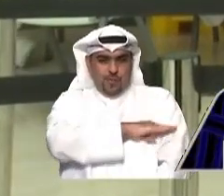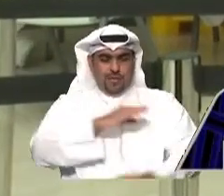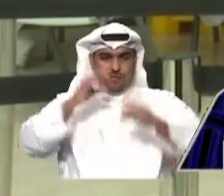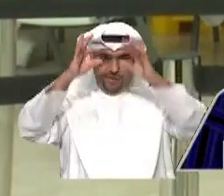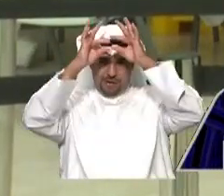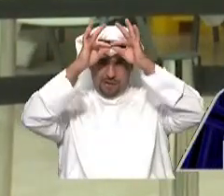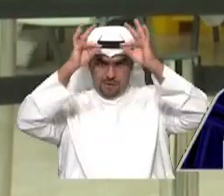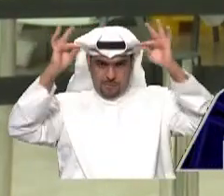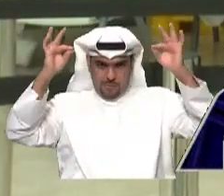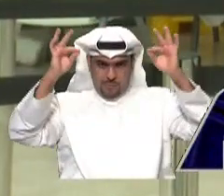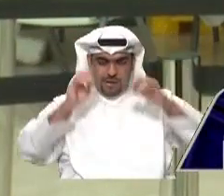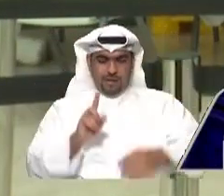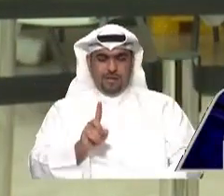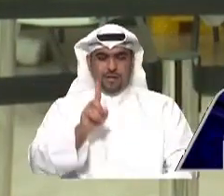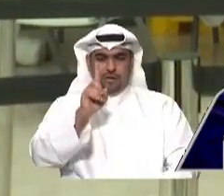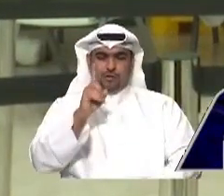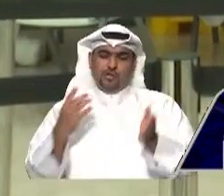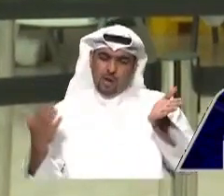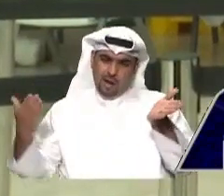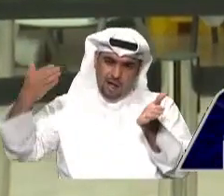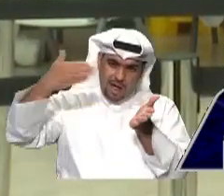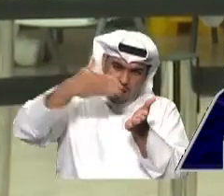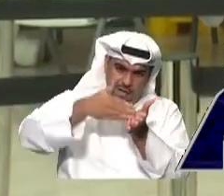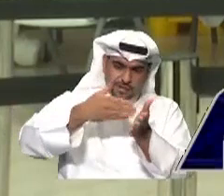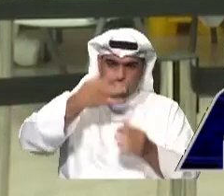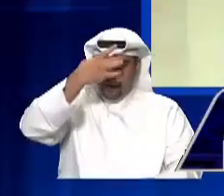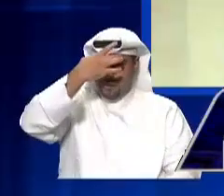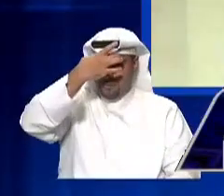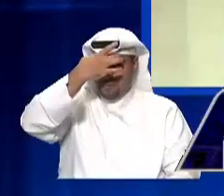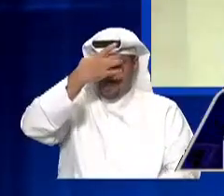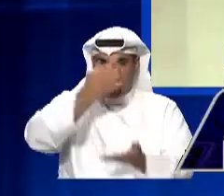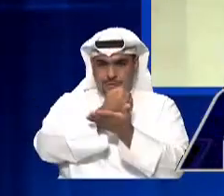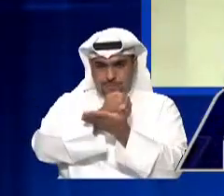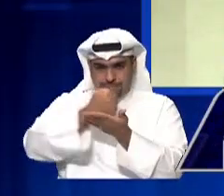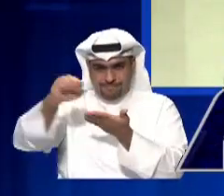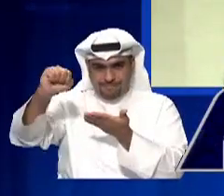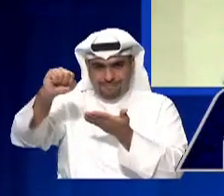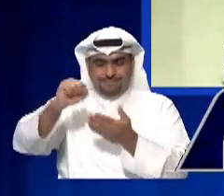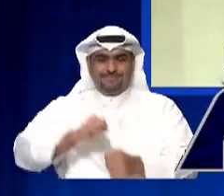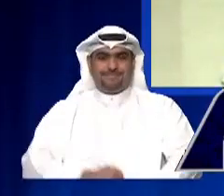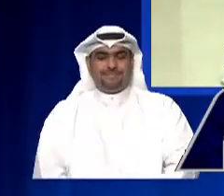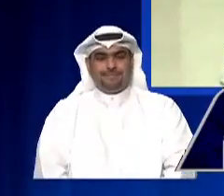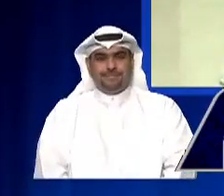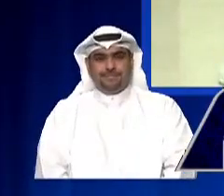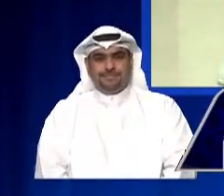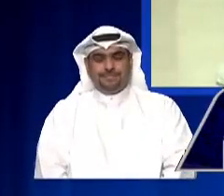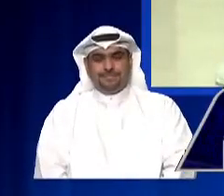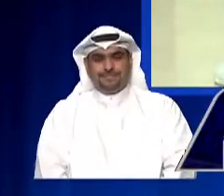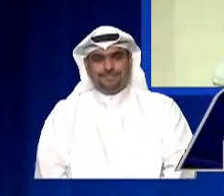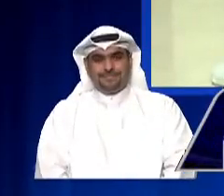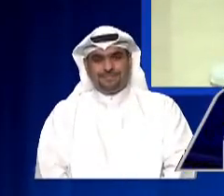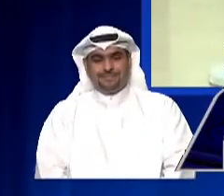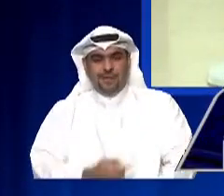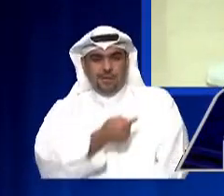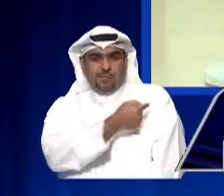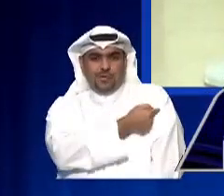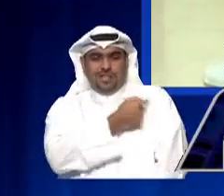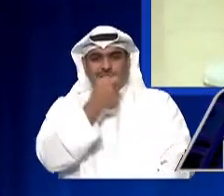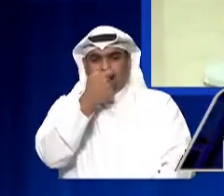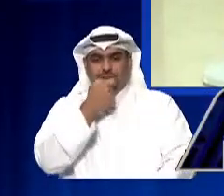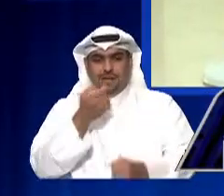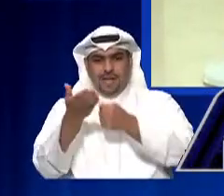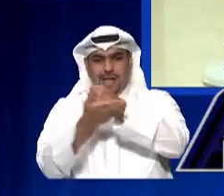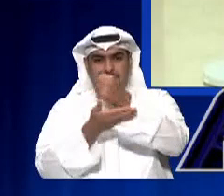للوصول إلى مناعة المجتمعية الكاملة والعودة للحياة الطبيعية. زميلتي زينب، هذا كل ما لدينا من مركز التطعيم في